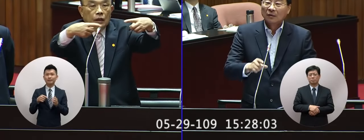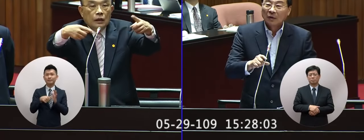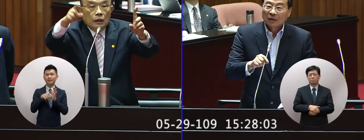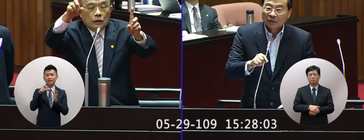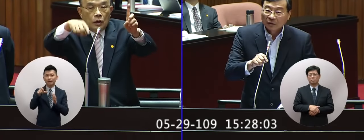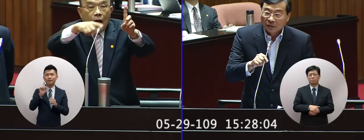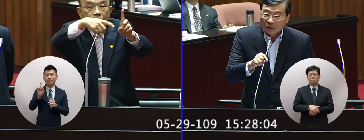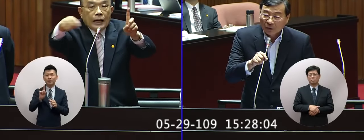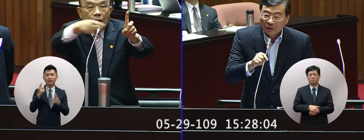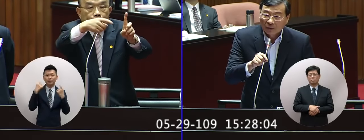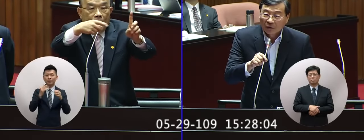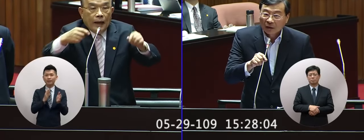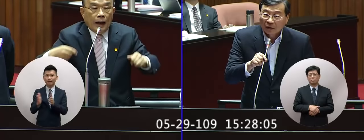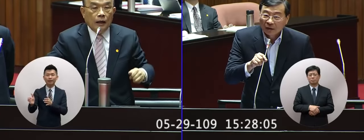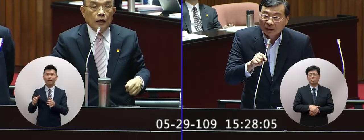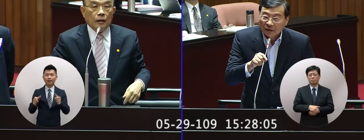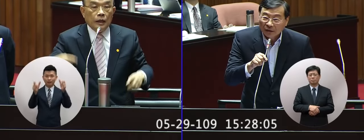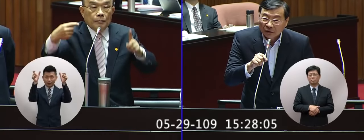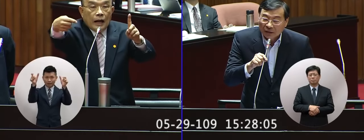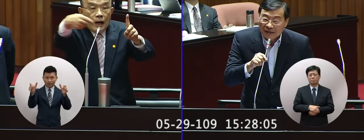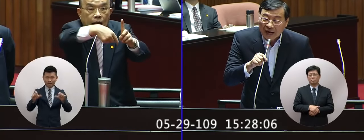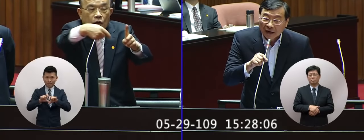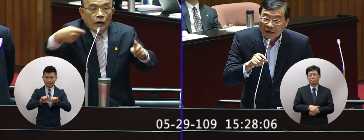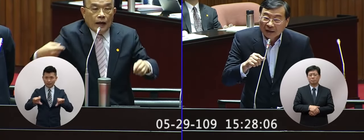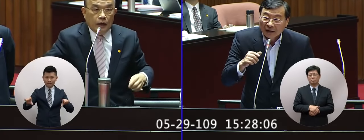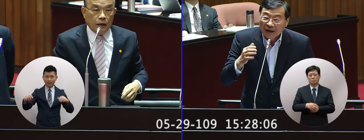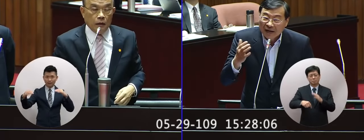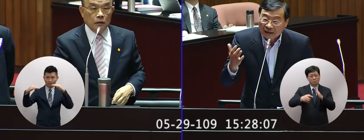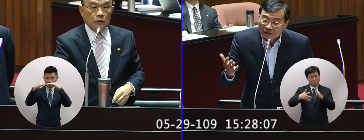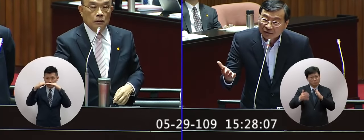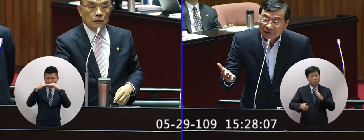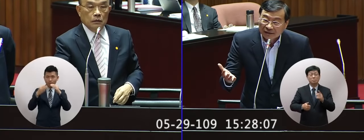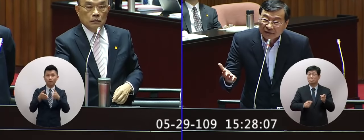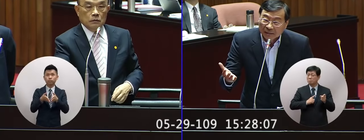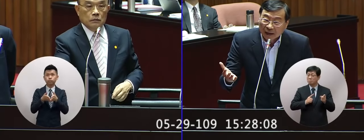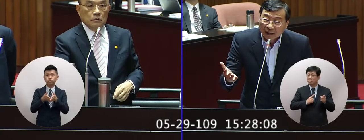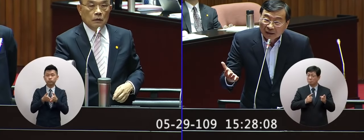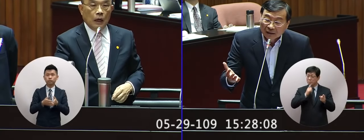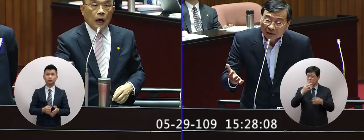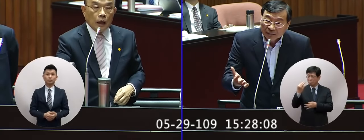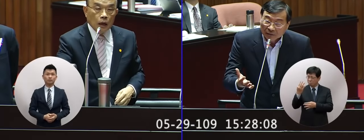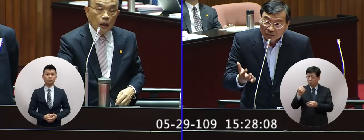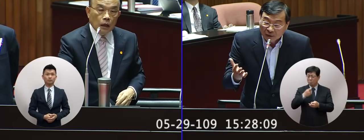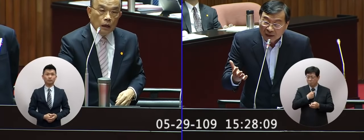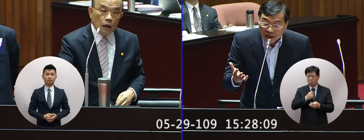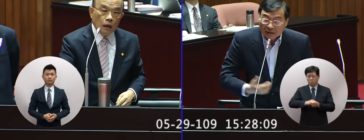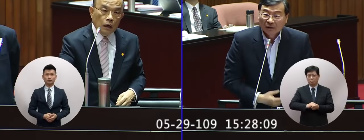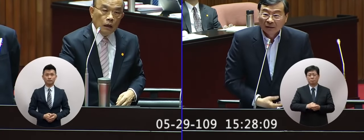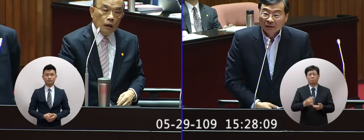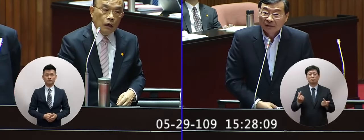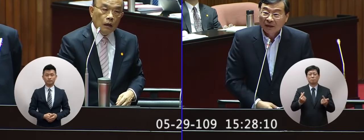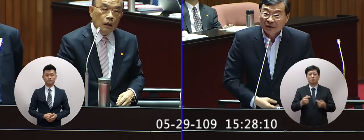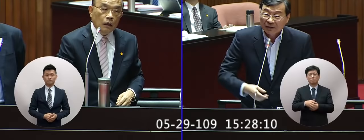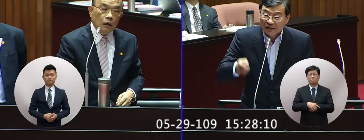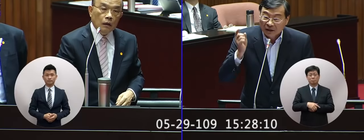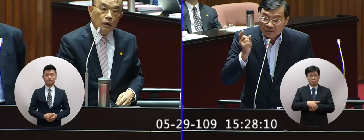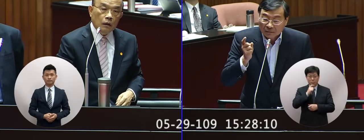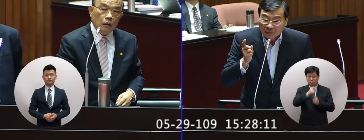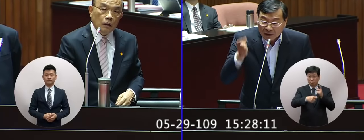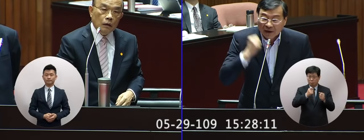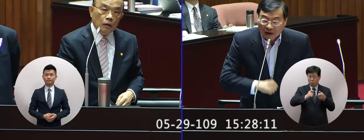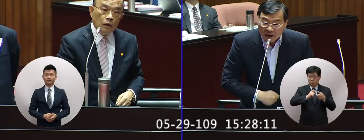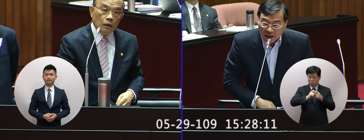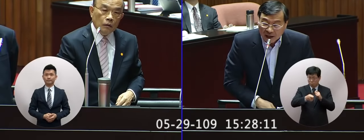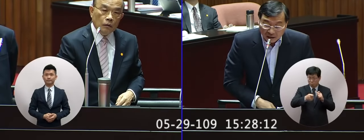什么原理，都爱一个人赔啦，伊唔当来应用咱的。 那你总有时点嘛？你比如说，你消费券